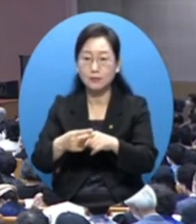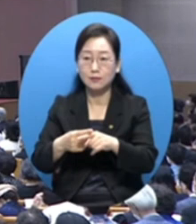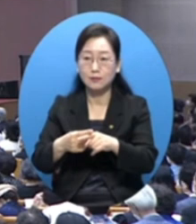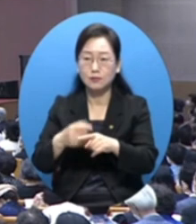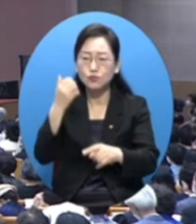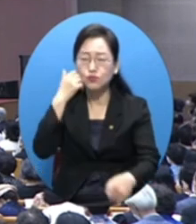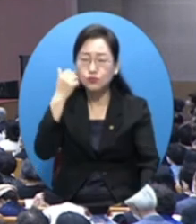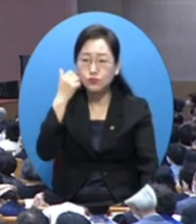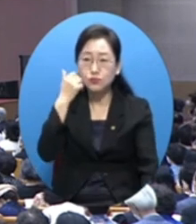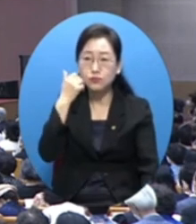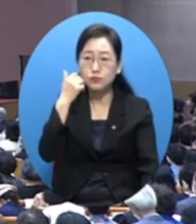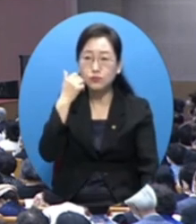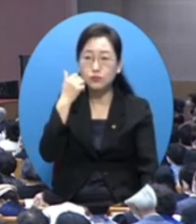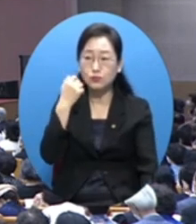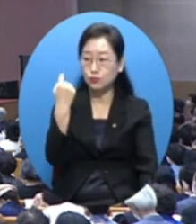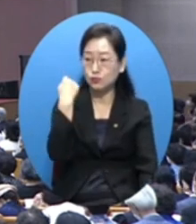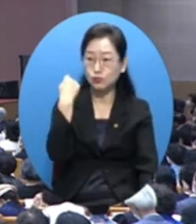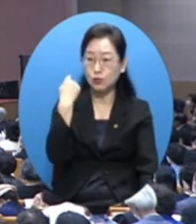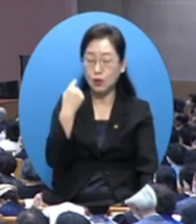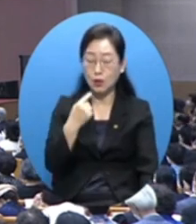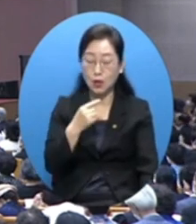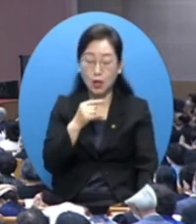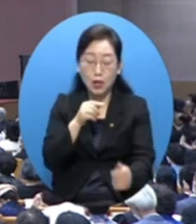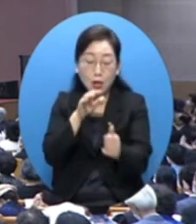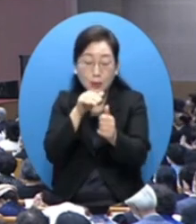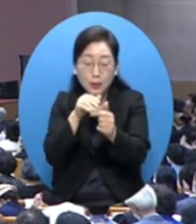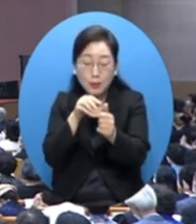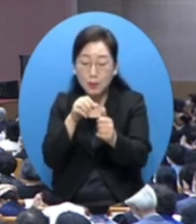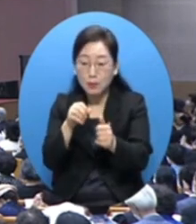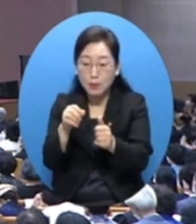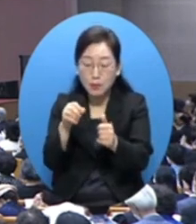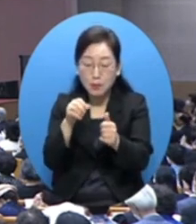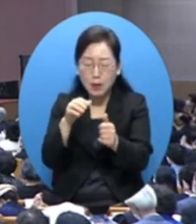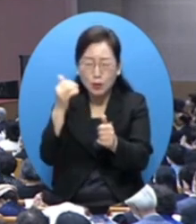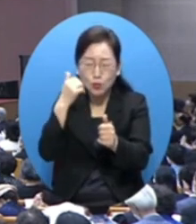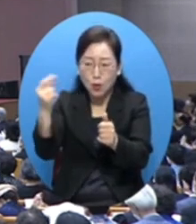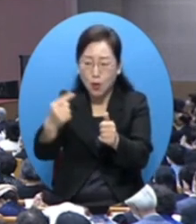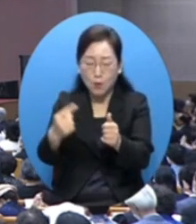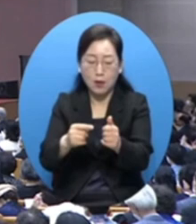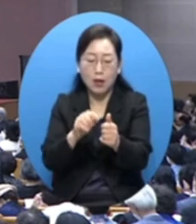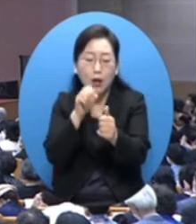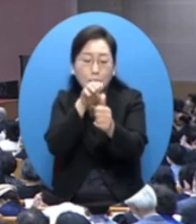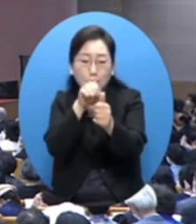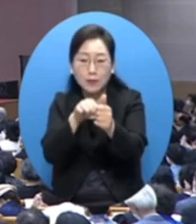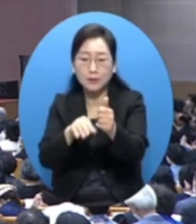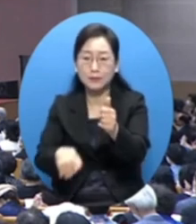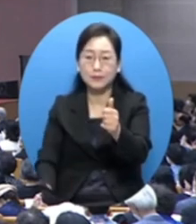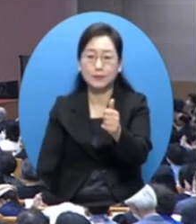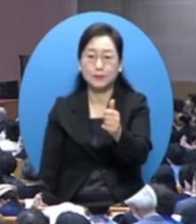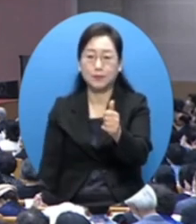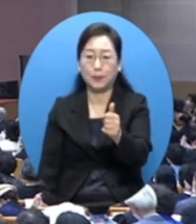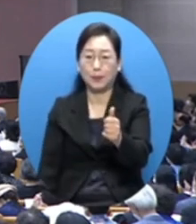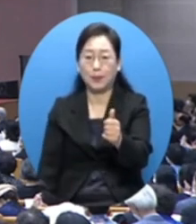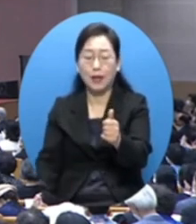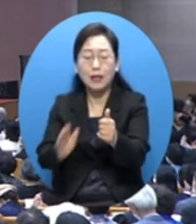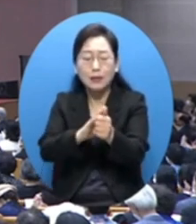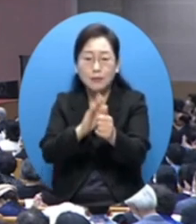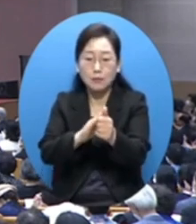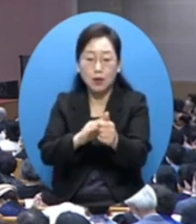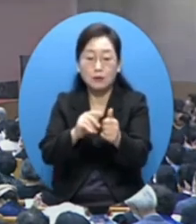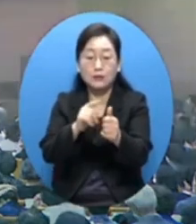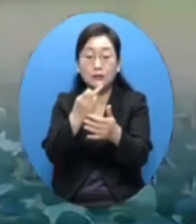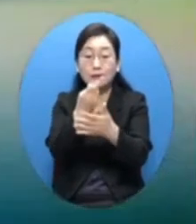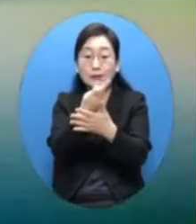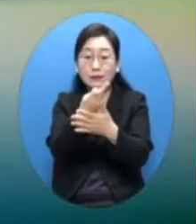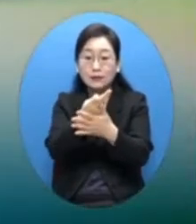누가 뒤에서 웅성웅성 하더니 누가 달려와서 얘기를 했습니다. 목사님 큰아들이